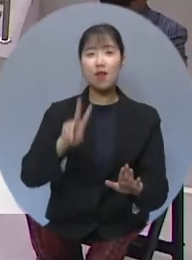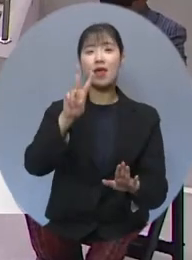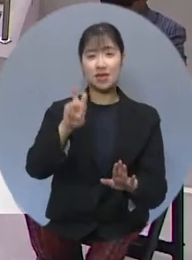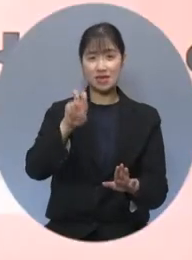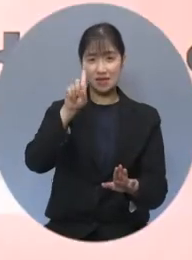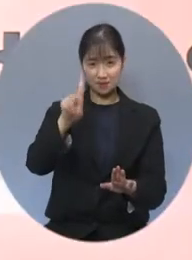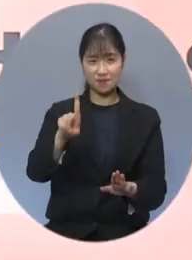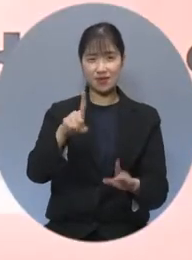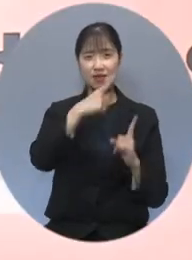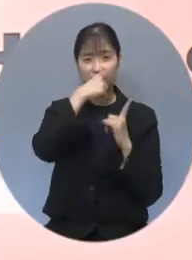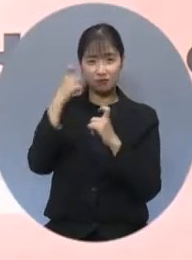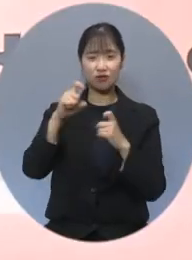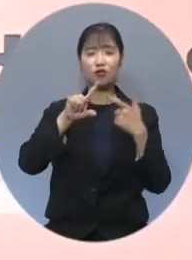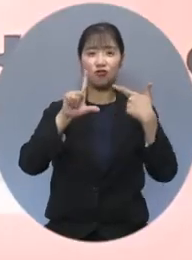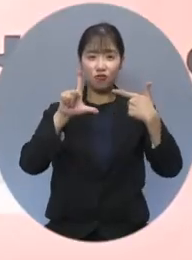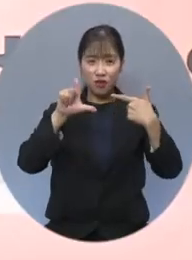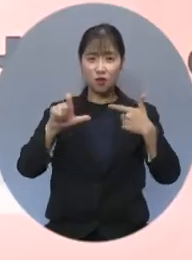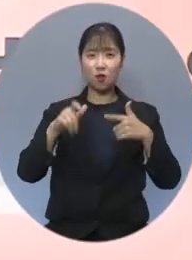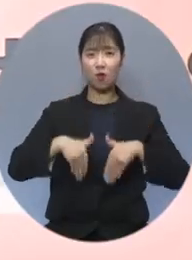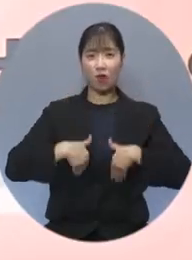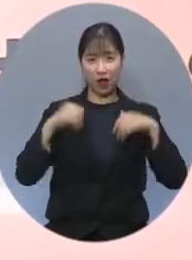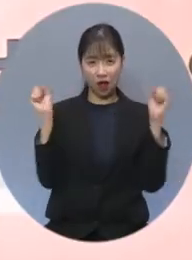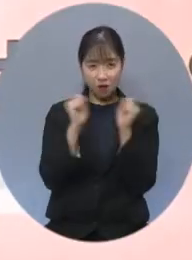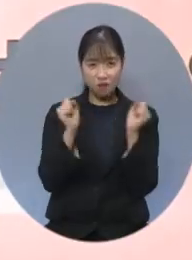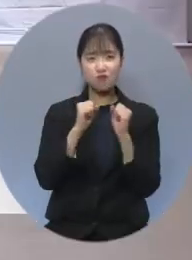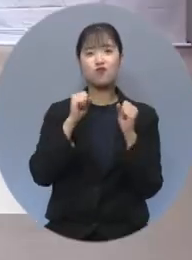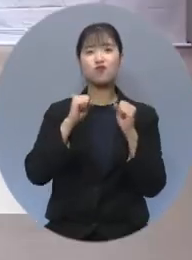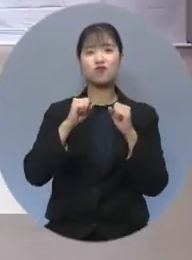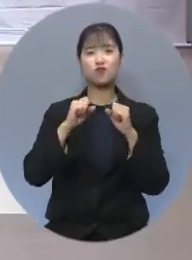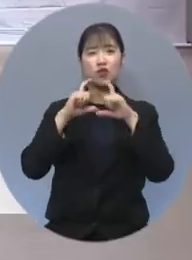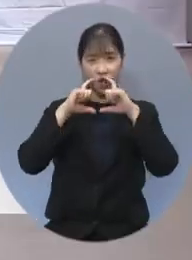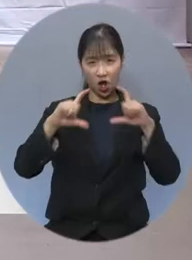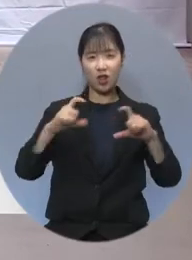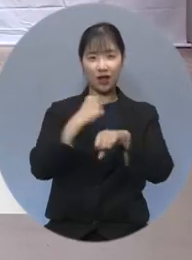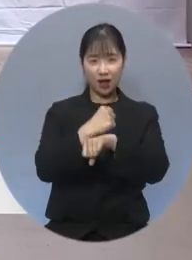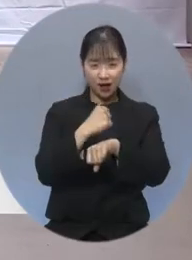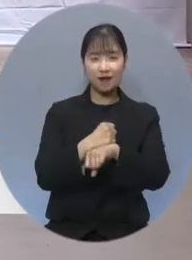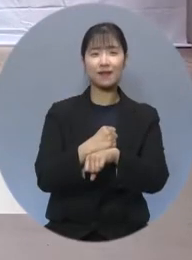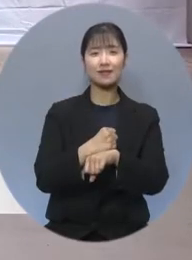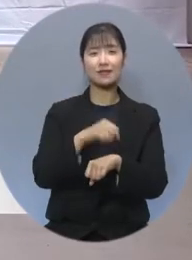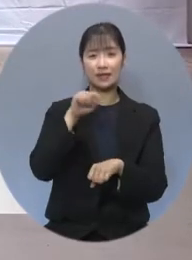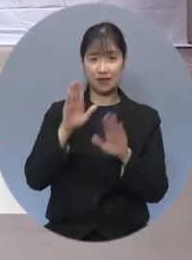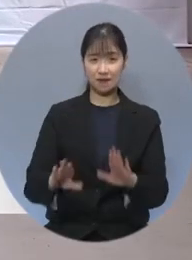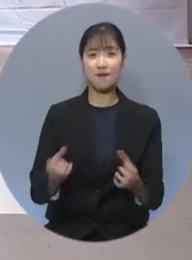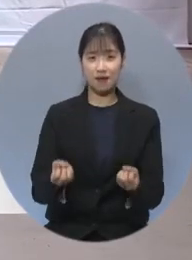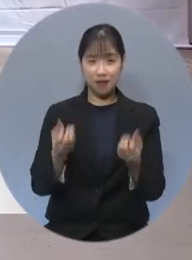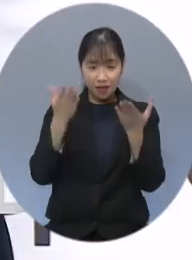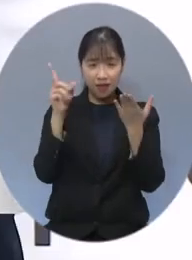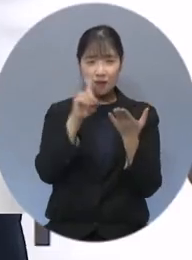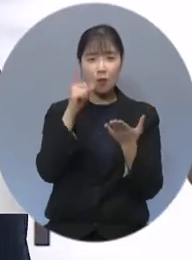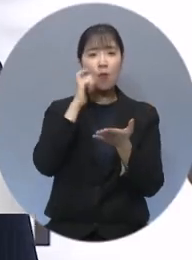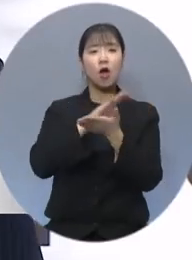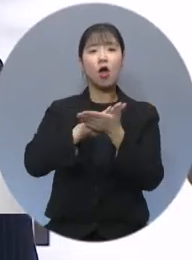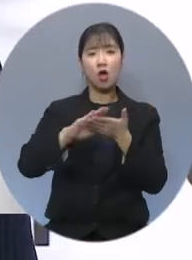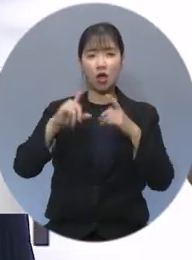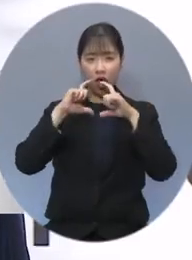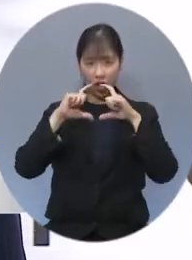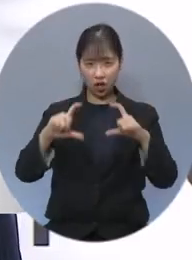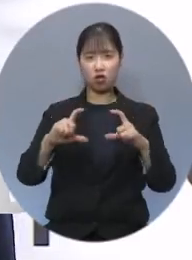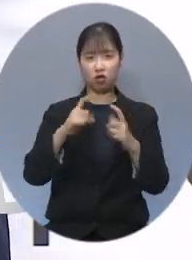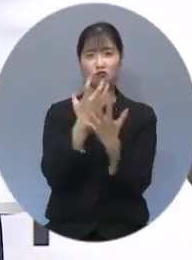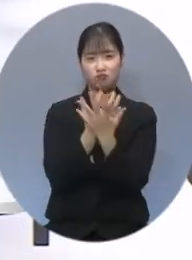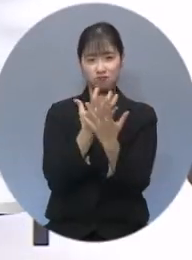6.15 남북 공동선언을 기념하며 한백 민간 평화 포럼의 주최로 열린 이번 행사에서는 평화 선언문